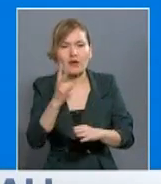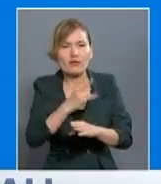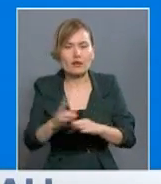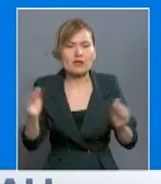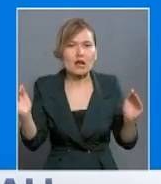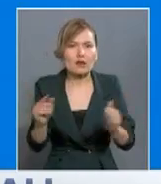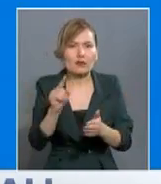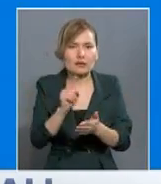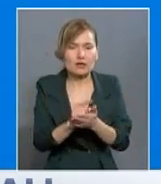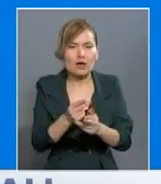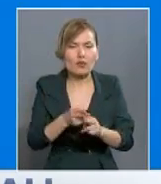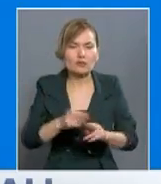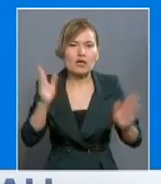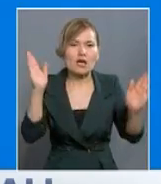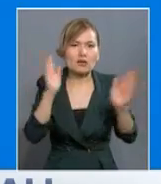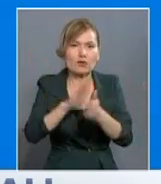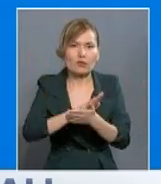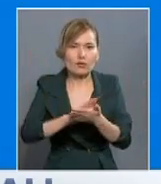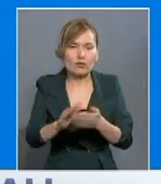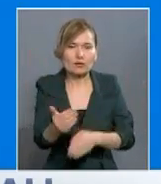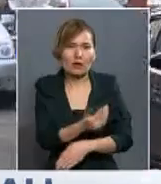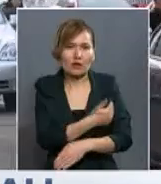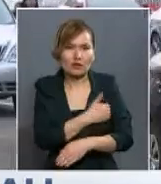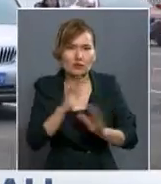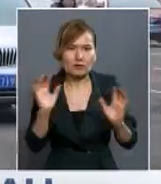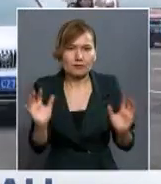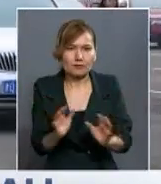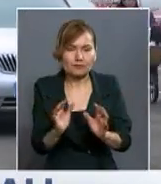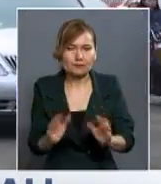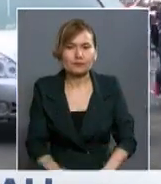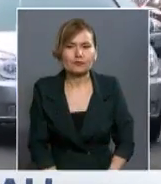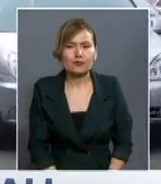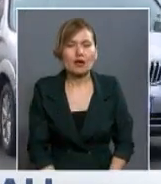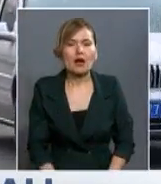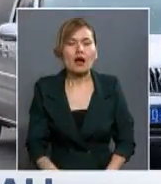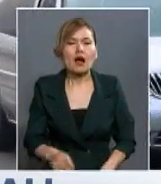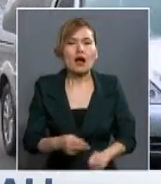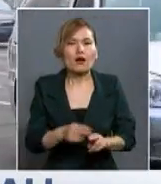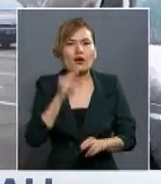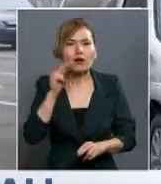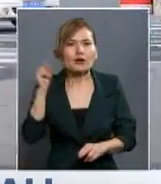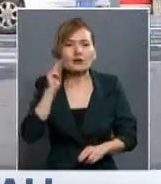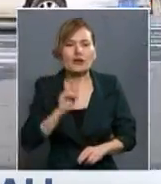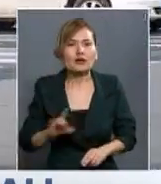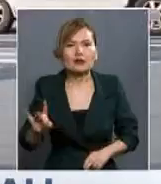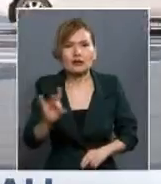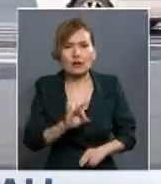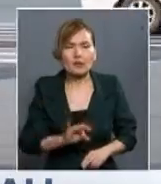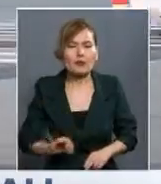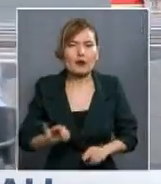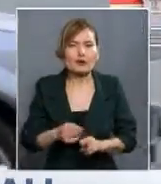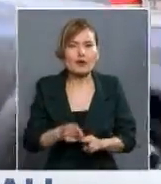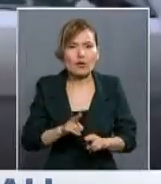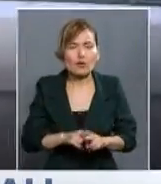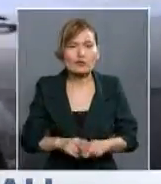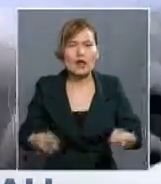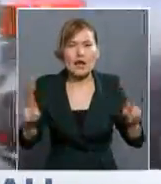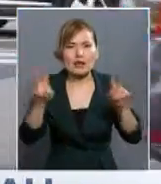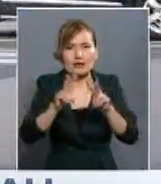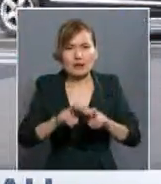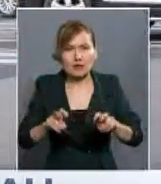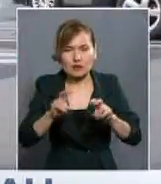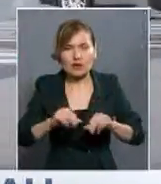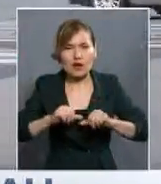аспанды қайтарып, сіздермен бірге терең тыныс алғым келеді. Осылайша Қытайда ел тарихындағы ең ауқымды ауаның ластануын тексеру шарасы